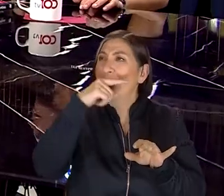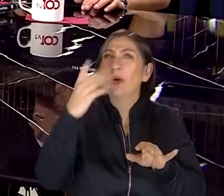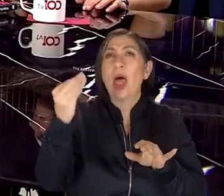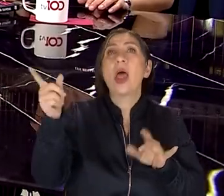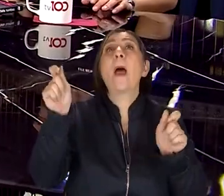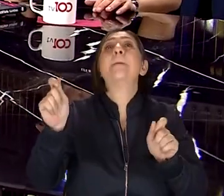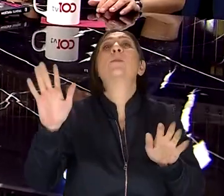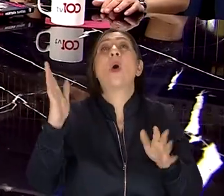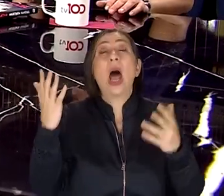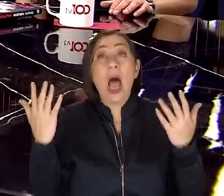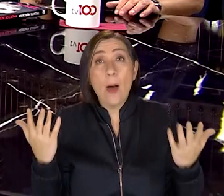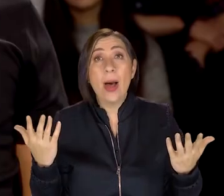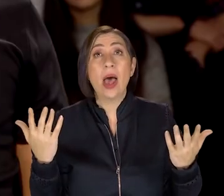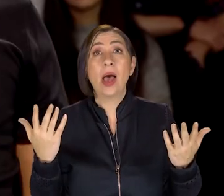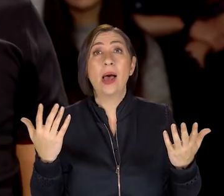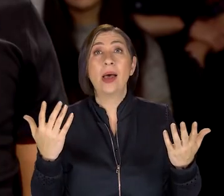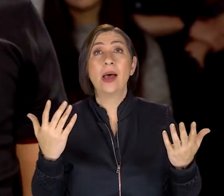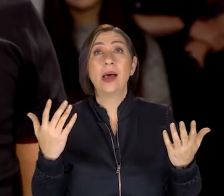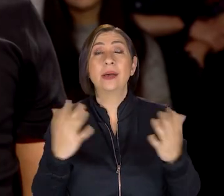yapamıyorlar yani. Ama